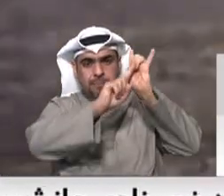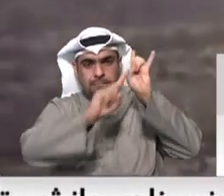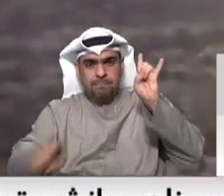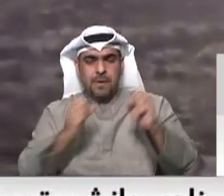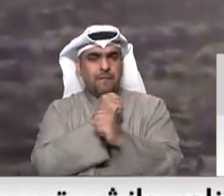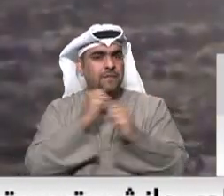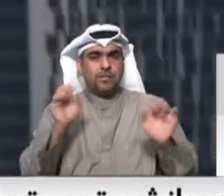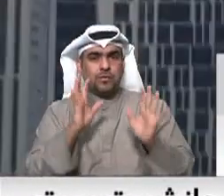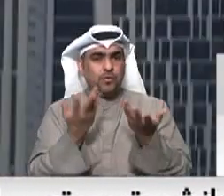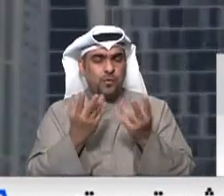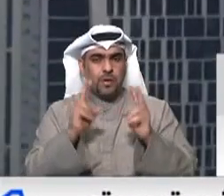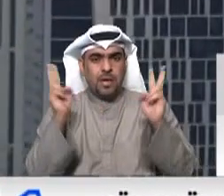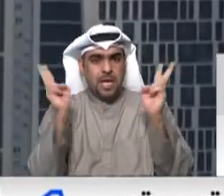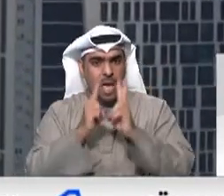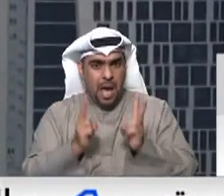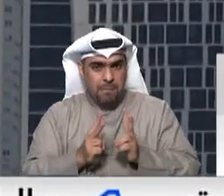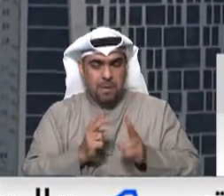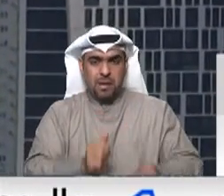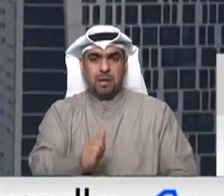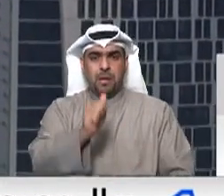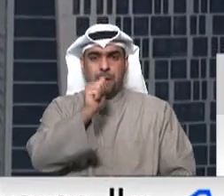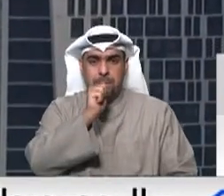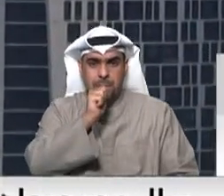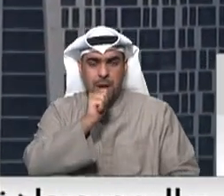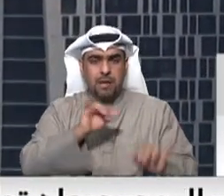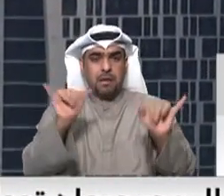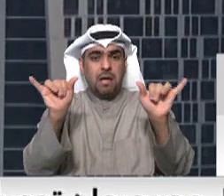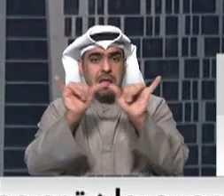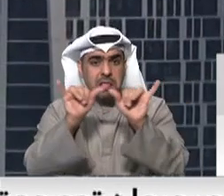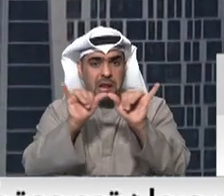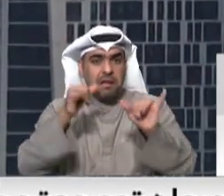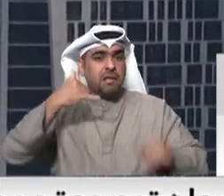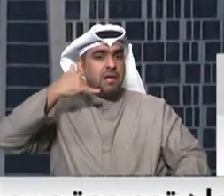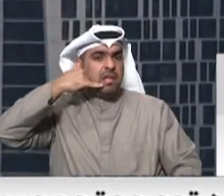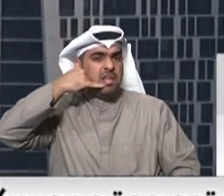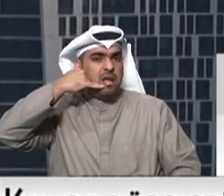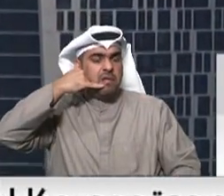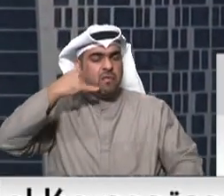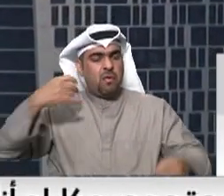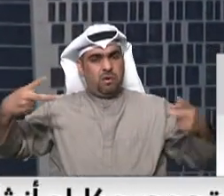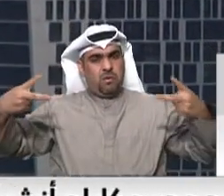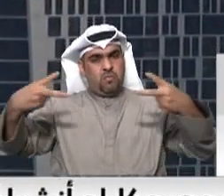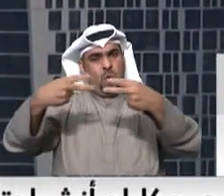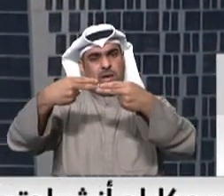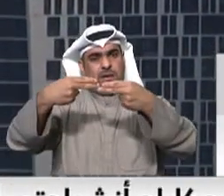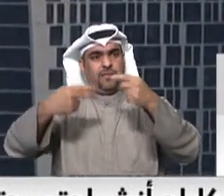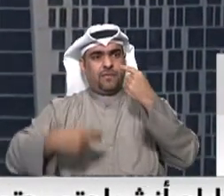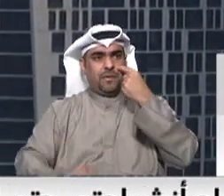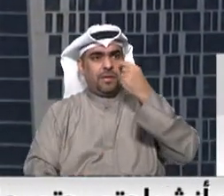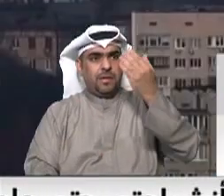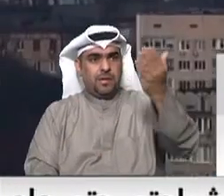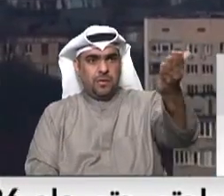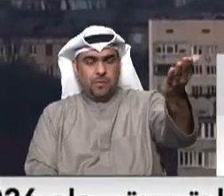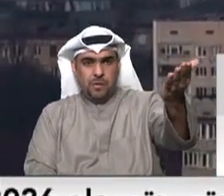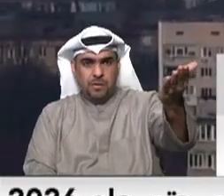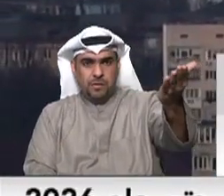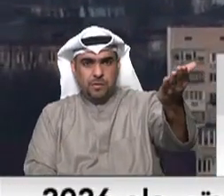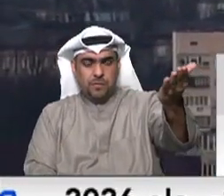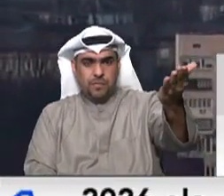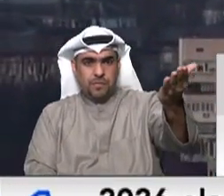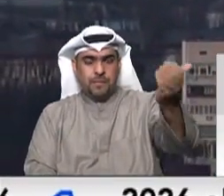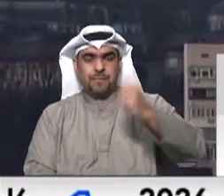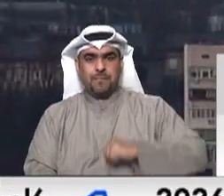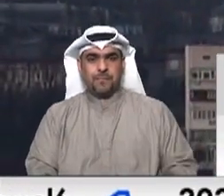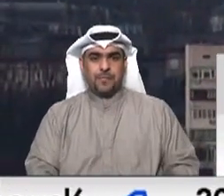الصناعيه والعسكريه الضربات الليليه جاءت بعد ايام على استهداف اوكرانيا سفينه حربيه روسيه في